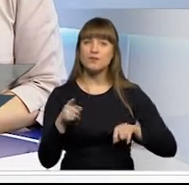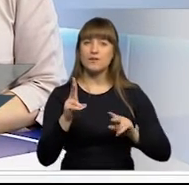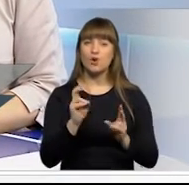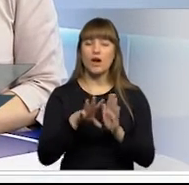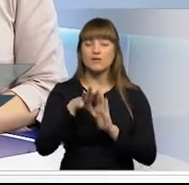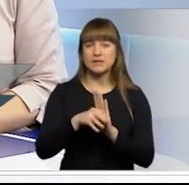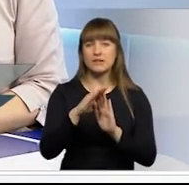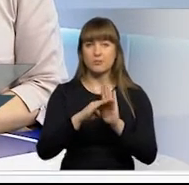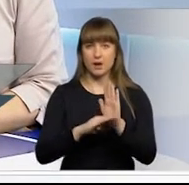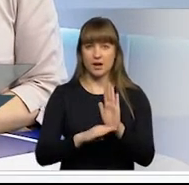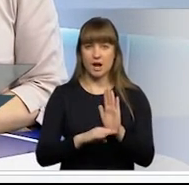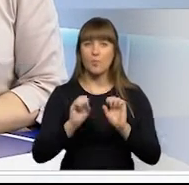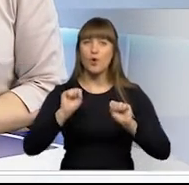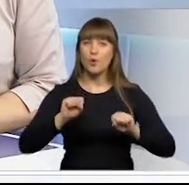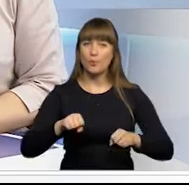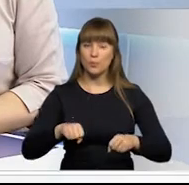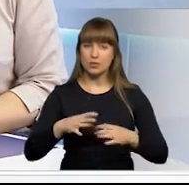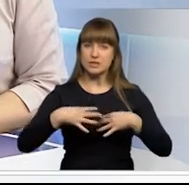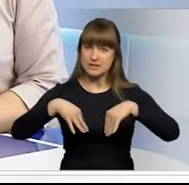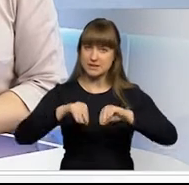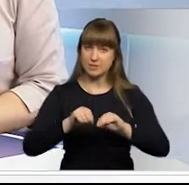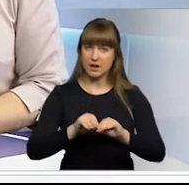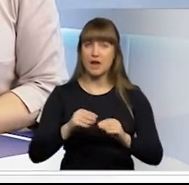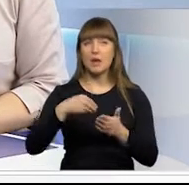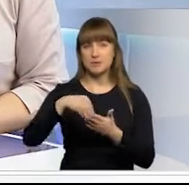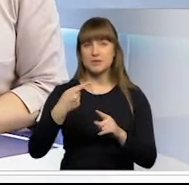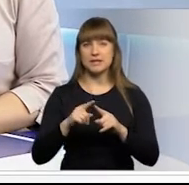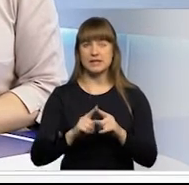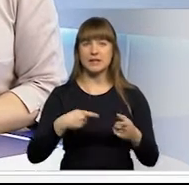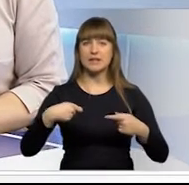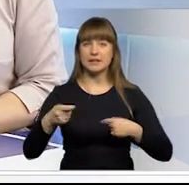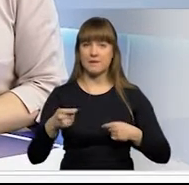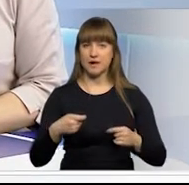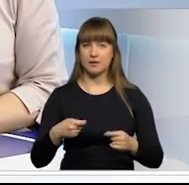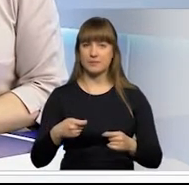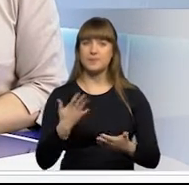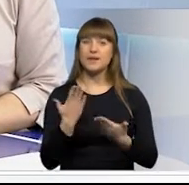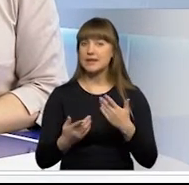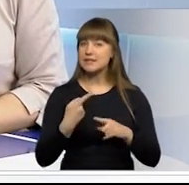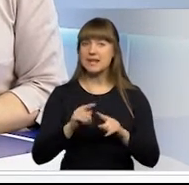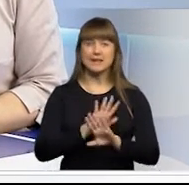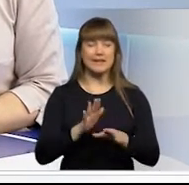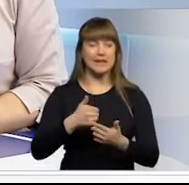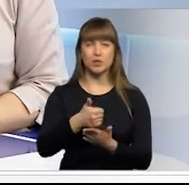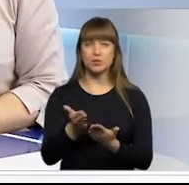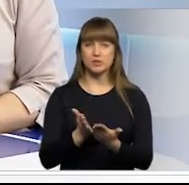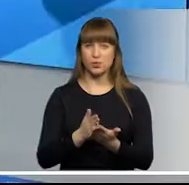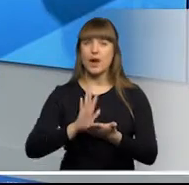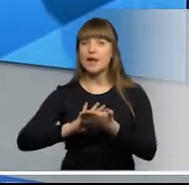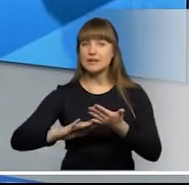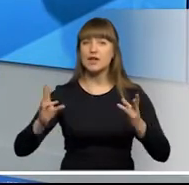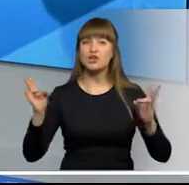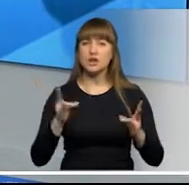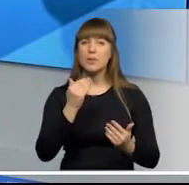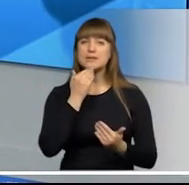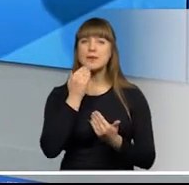этот товар. И если это не услуга, то дальше необходимо обращаться в органы соцзащиты. Они приходят